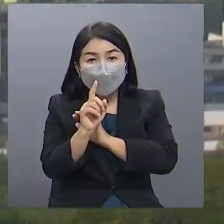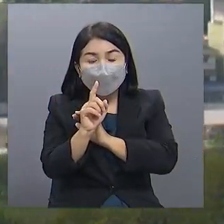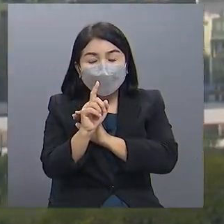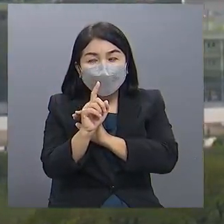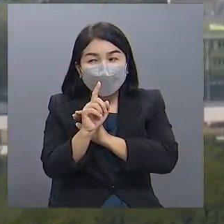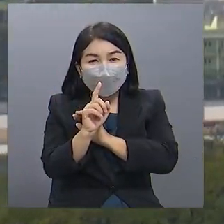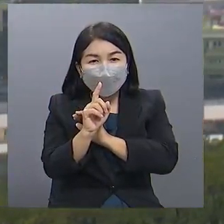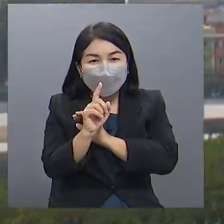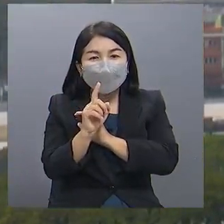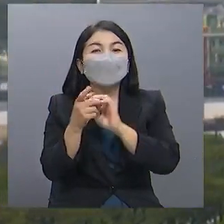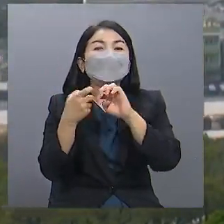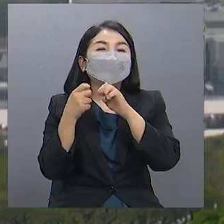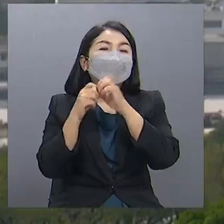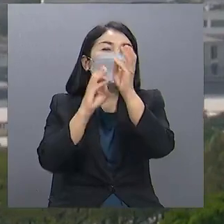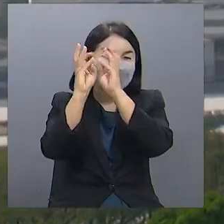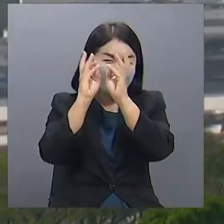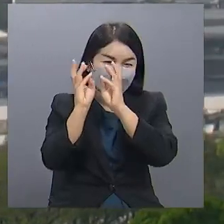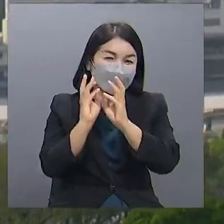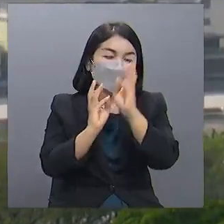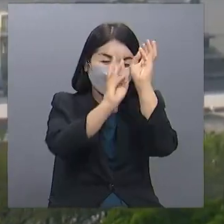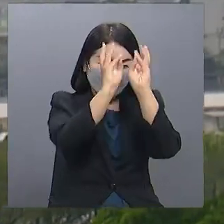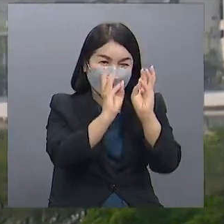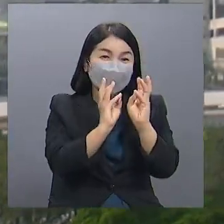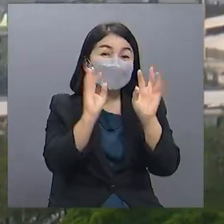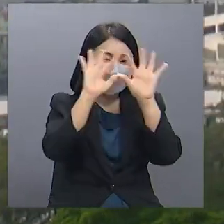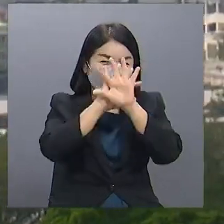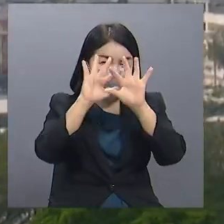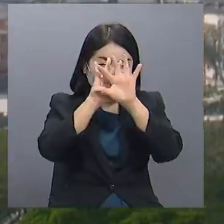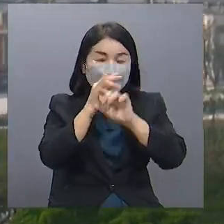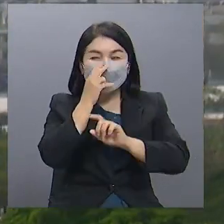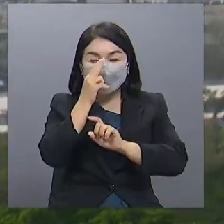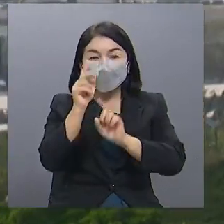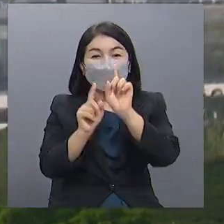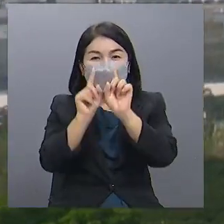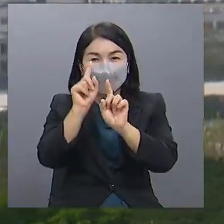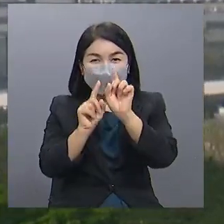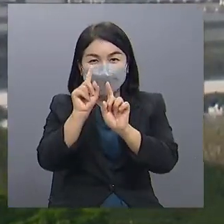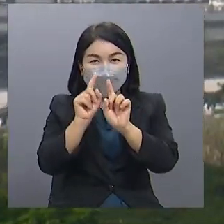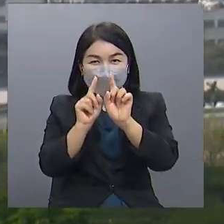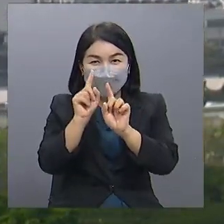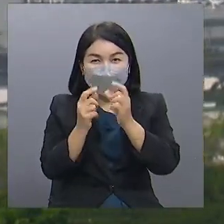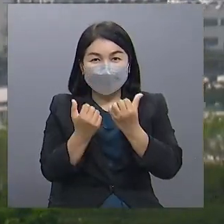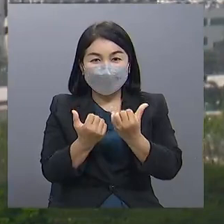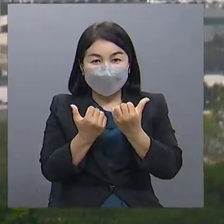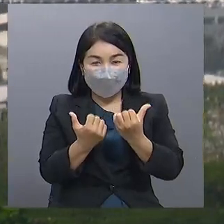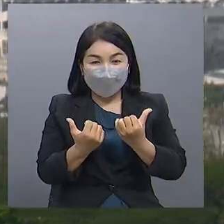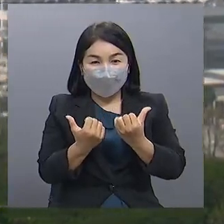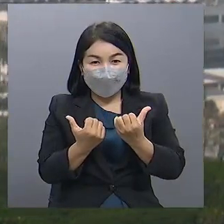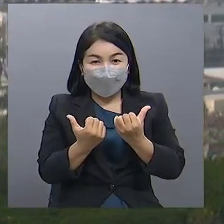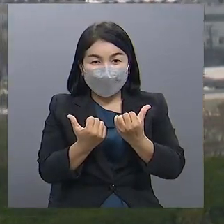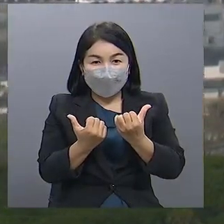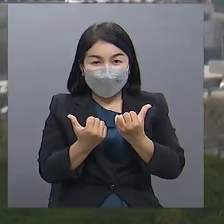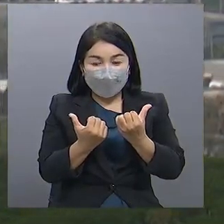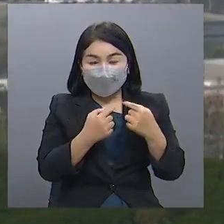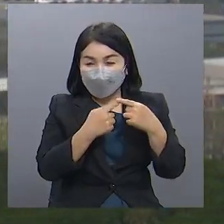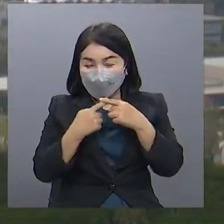ของฝุ่นละอองในอากาศนะคะก็มีการประเมินกันเหมือนกันว่าตั้งแต่วันนี้ไปจนถึงช่วงวันที่10กุมภา